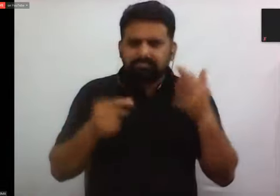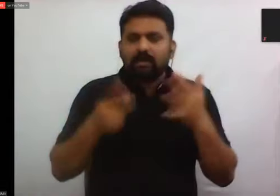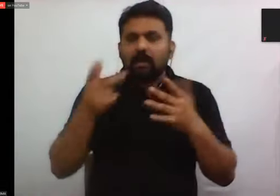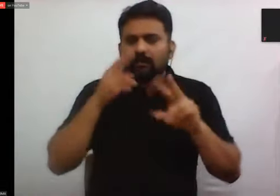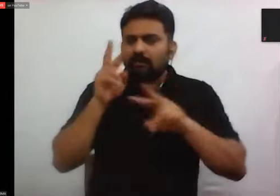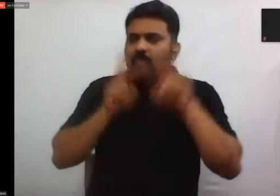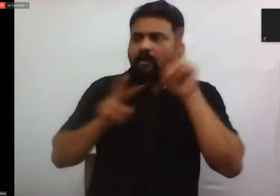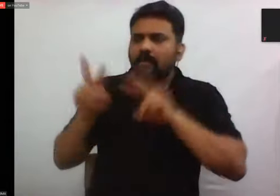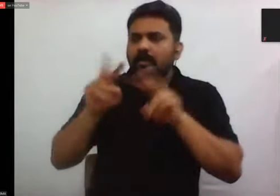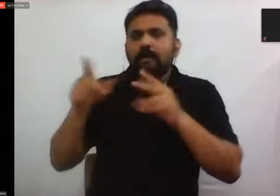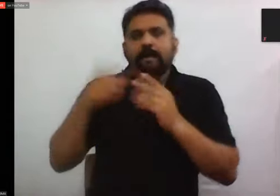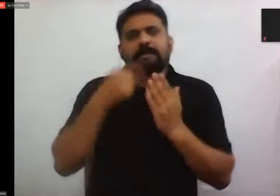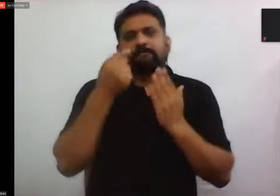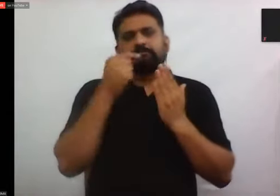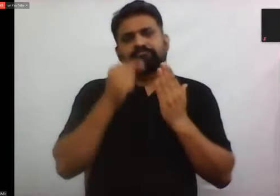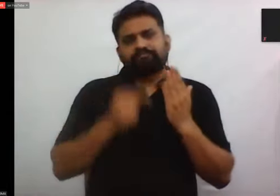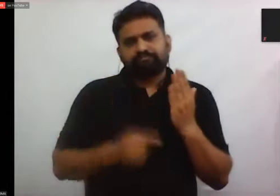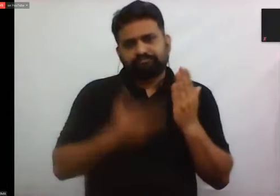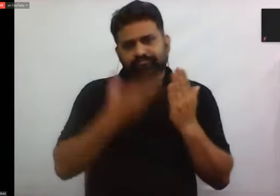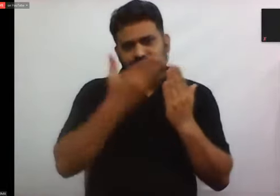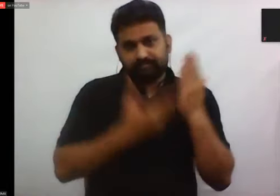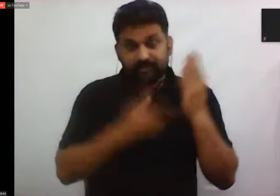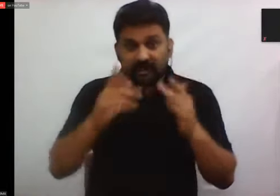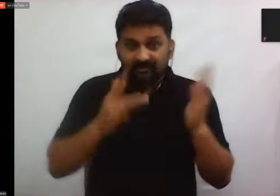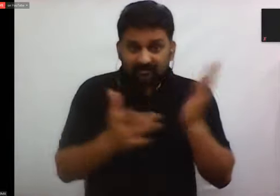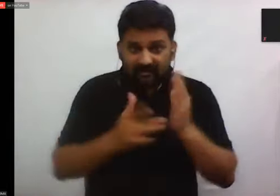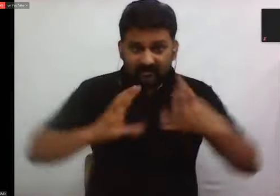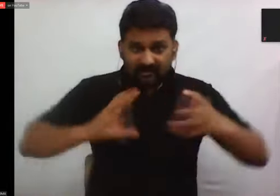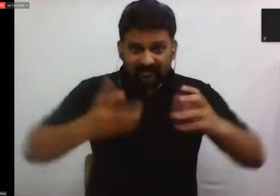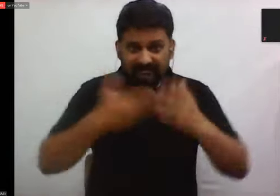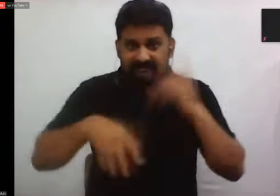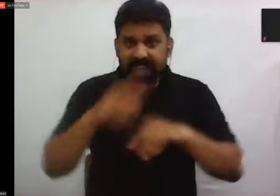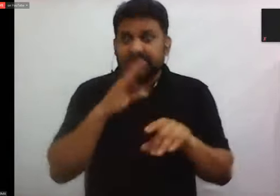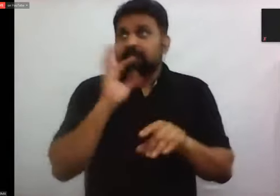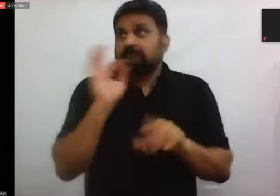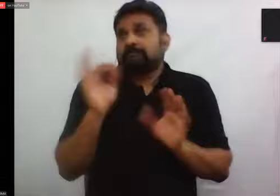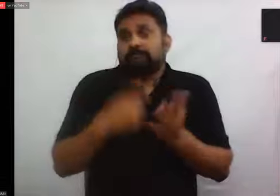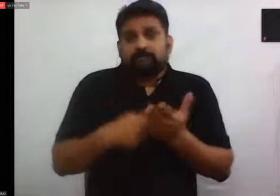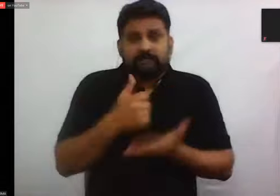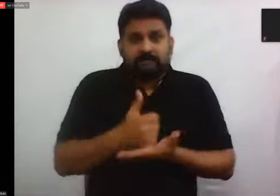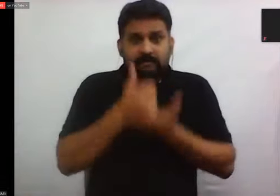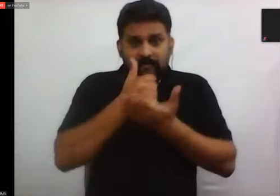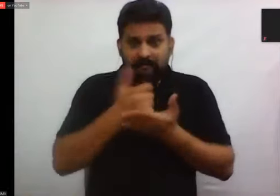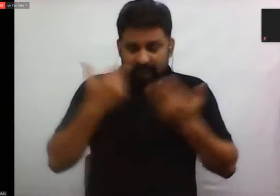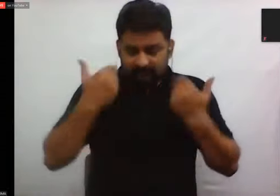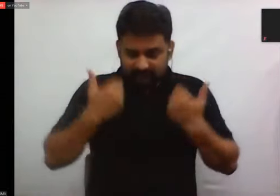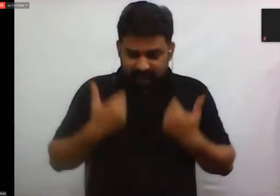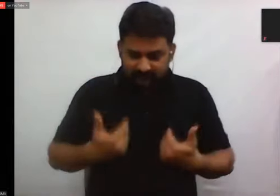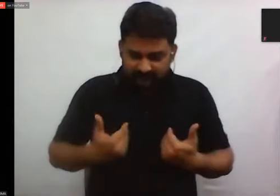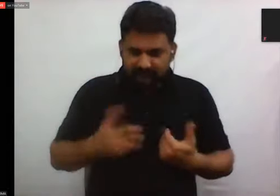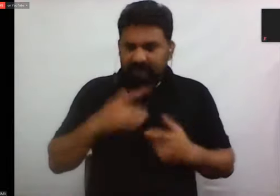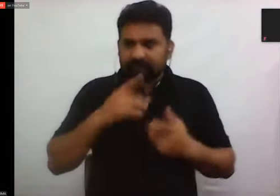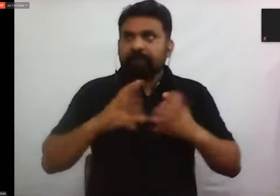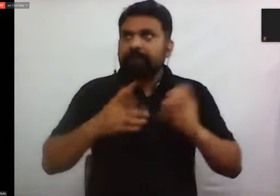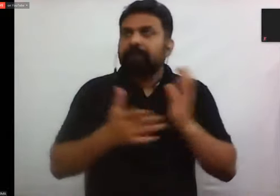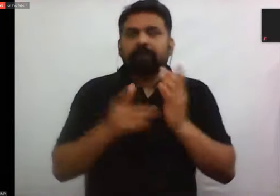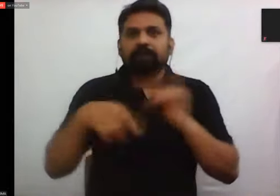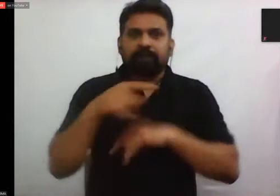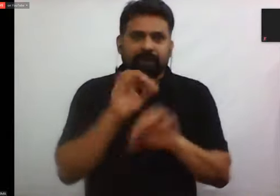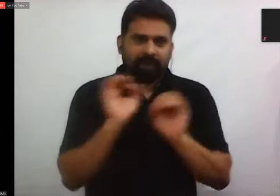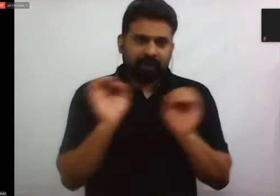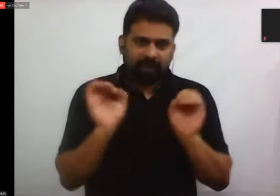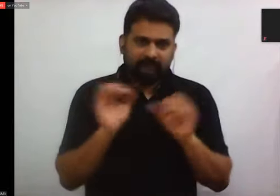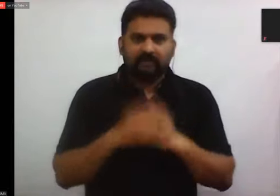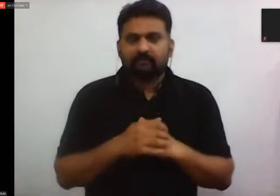वो सब का चेकलिस्ट है। लेकिन डिवाइस, I am not, as a rehabilitation person's point of view, device nahi hai. I